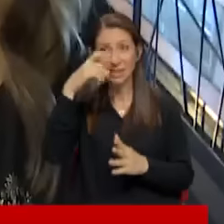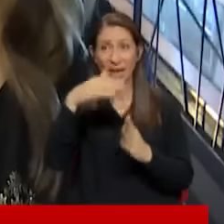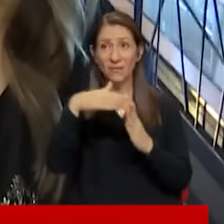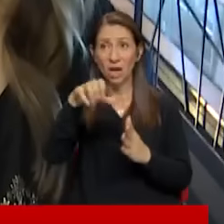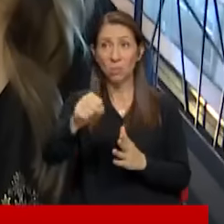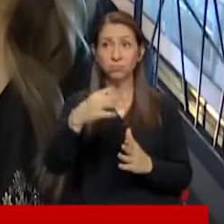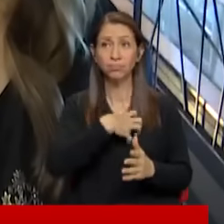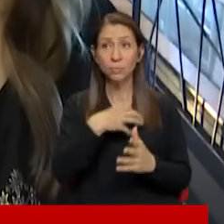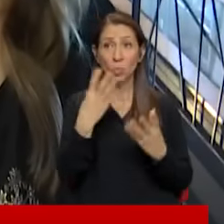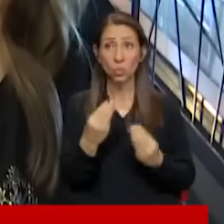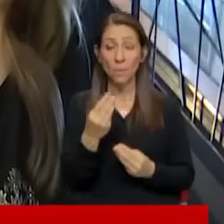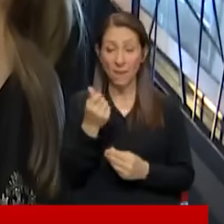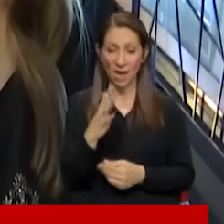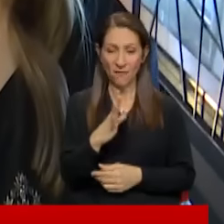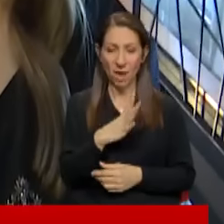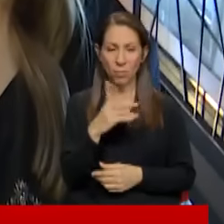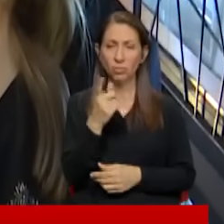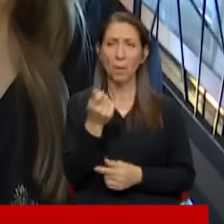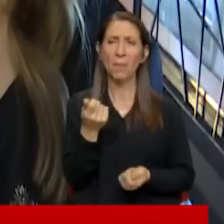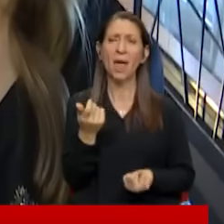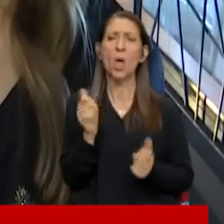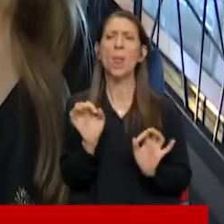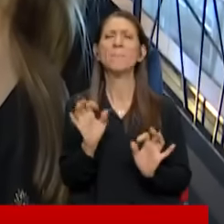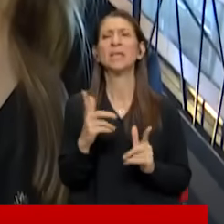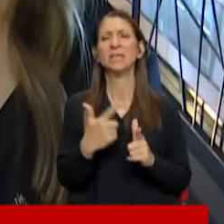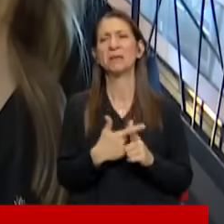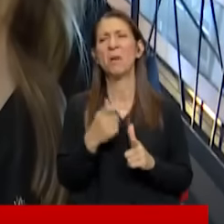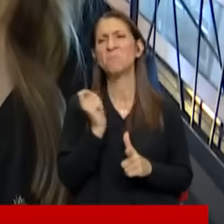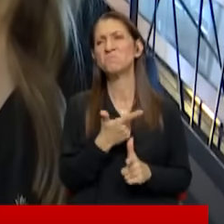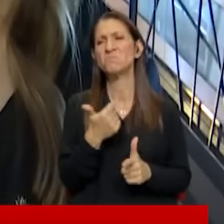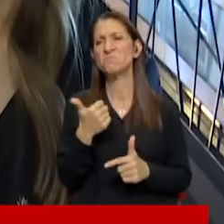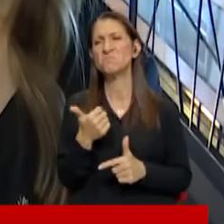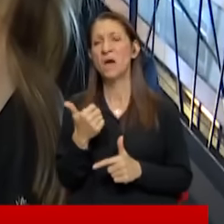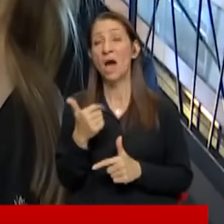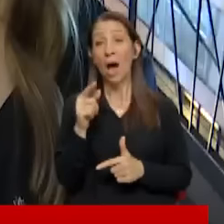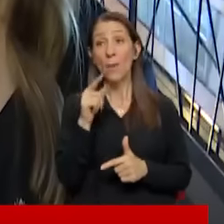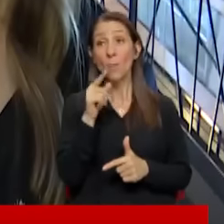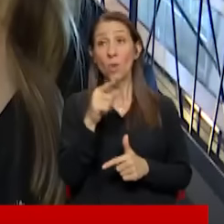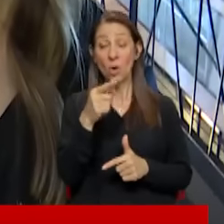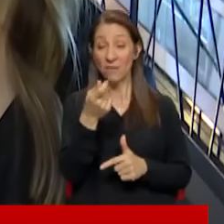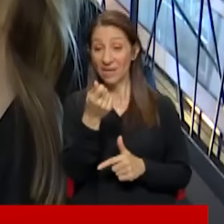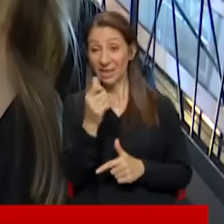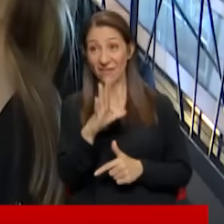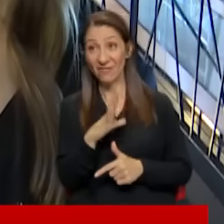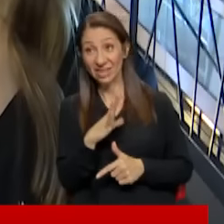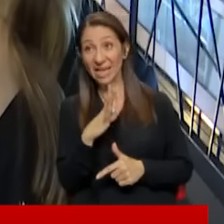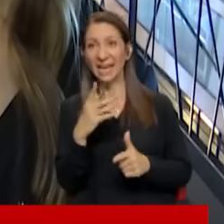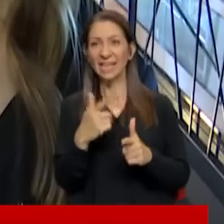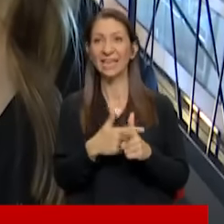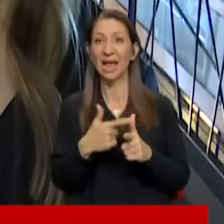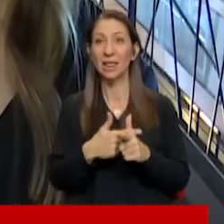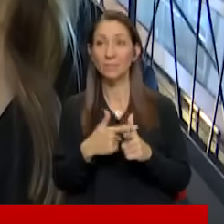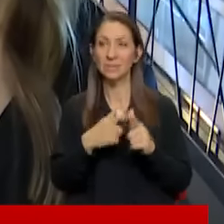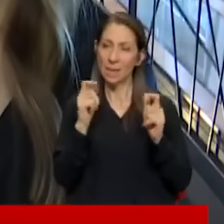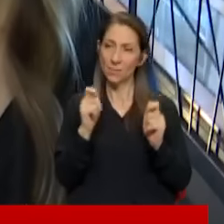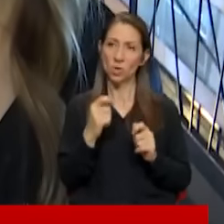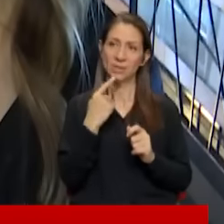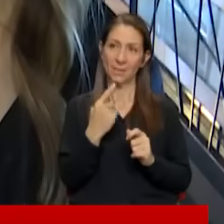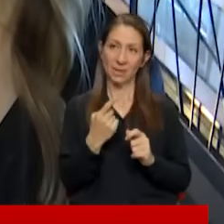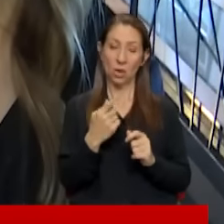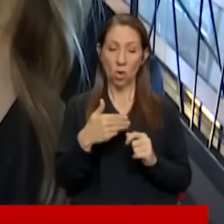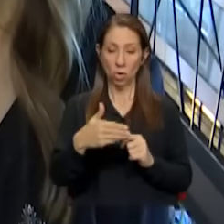alınıyordu. Parası olan için bunlar tabii ki kiralanabilir yerler. Bu etiketler var ise kiralamalar da yapılıyor